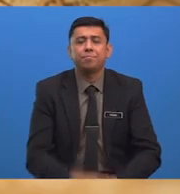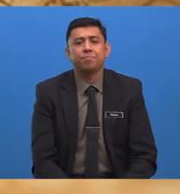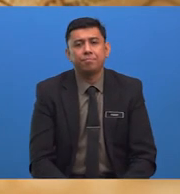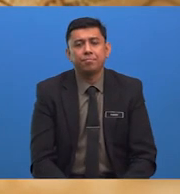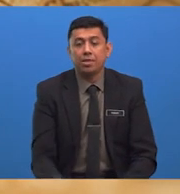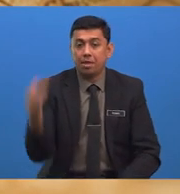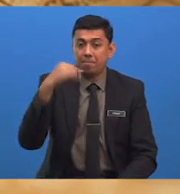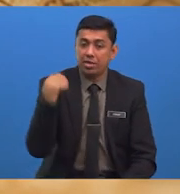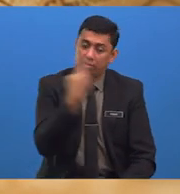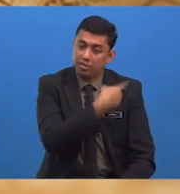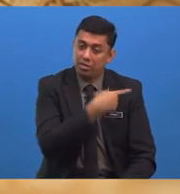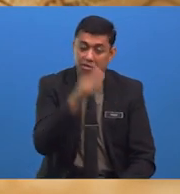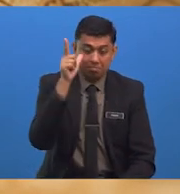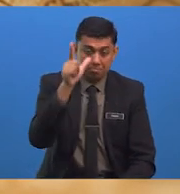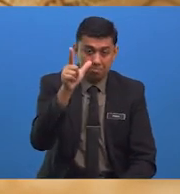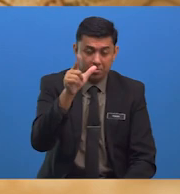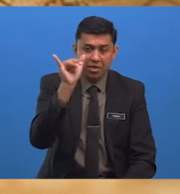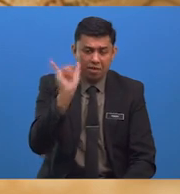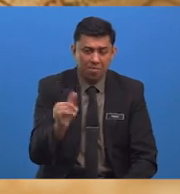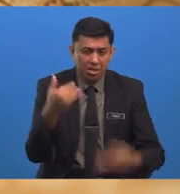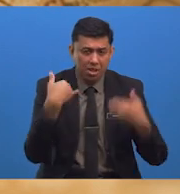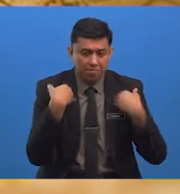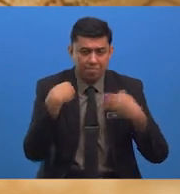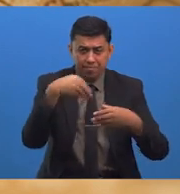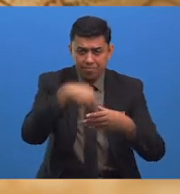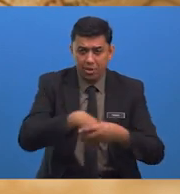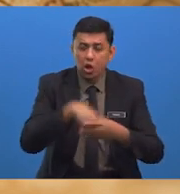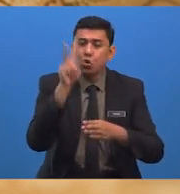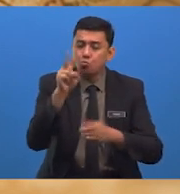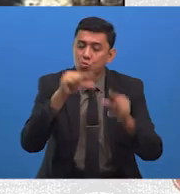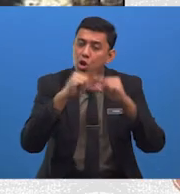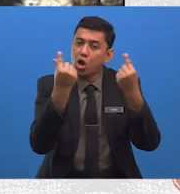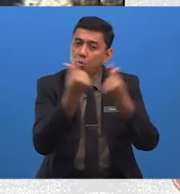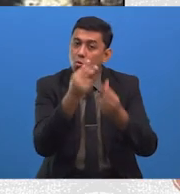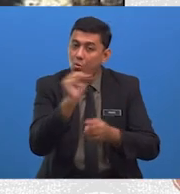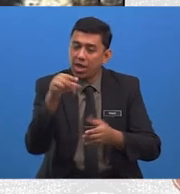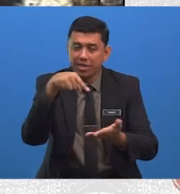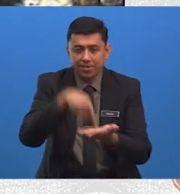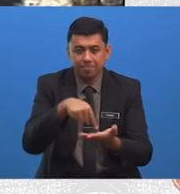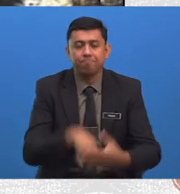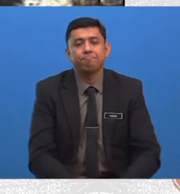Mari kita lihat siapakah yang berada di dalam dua golongan ini.